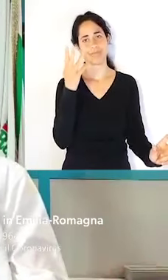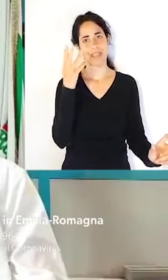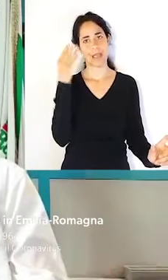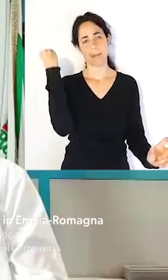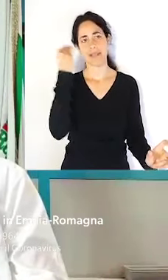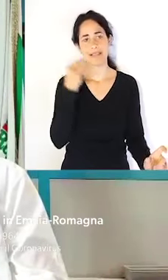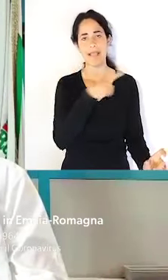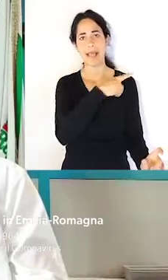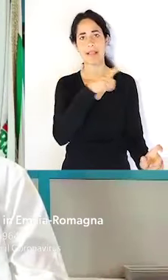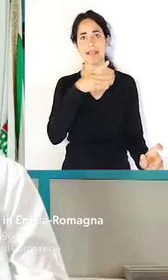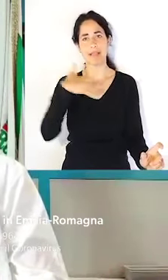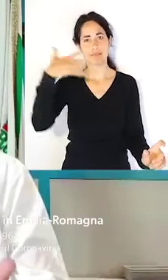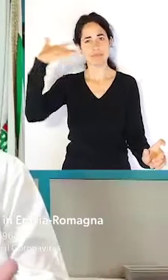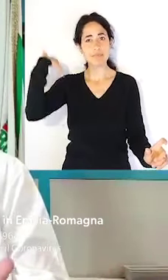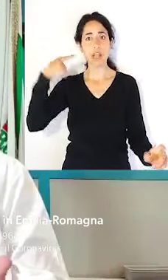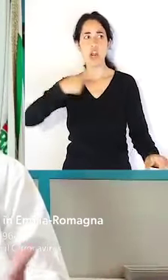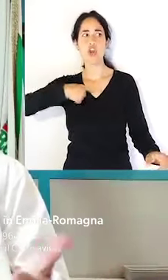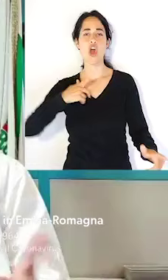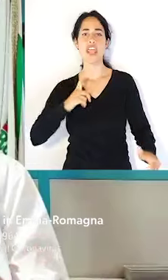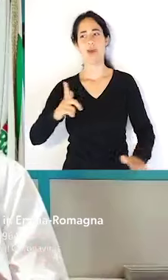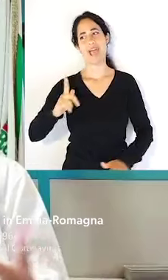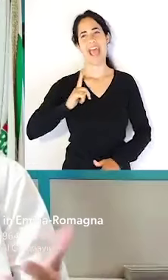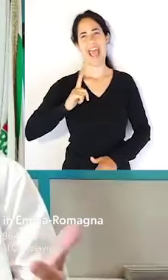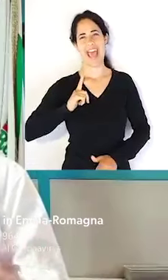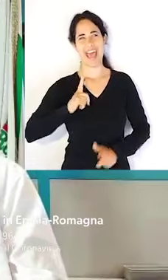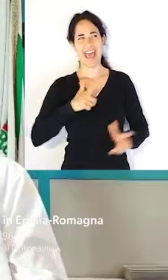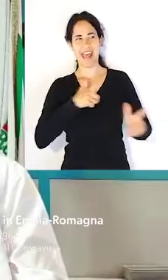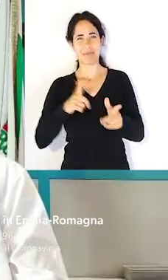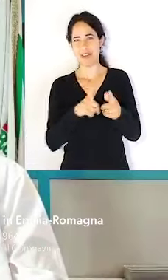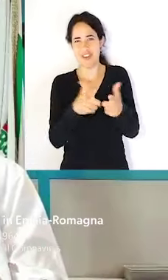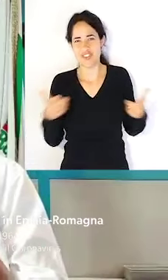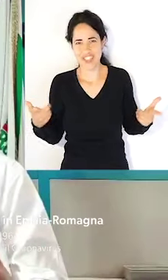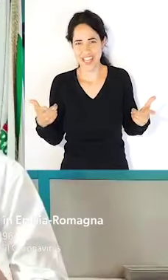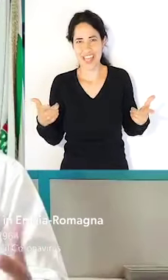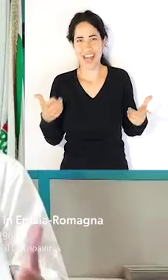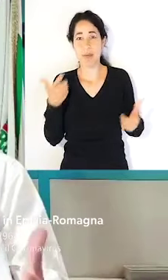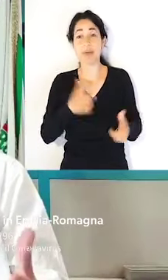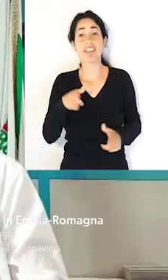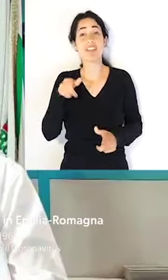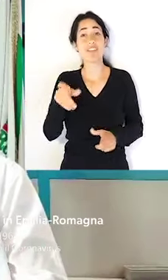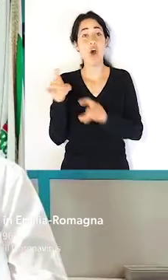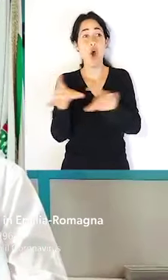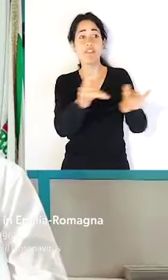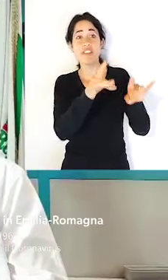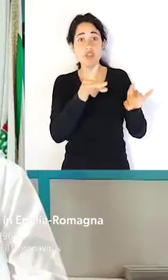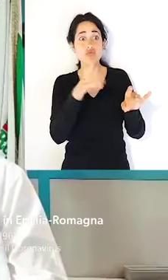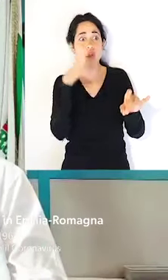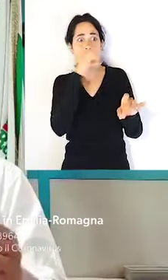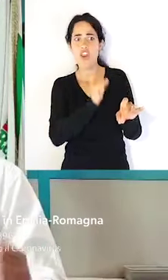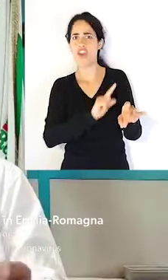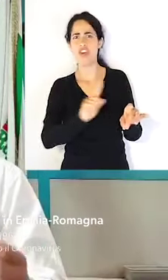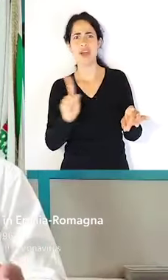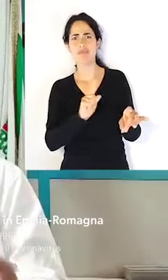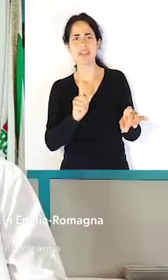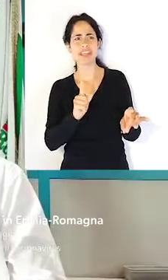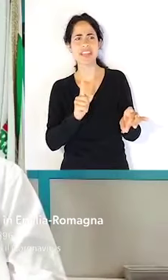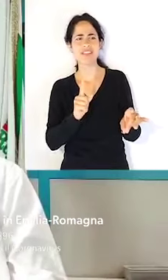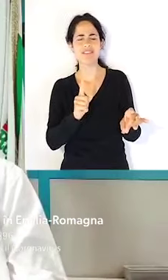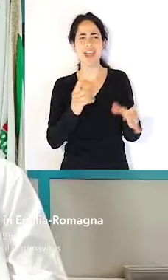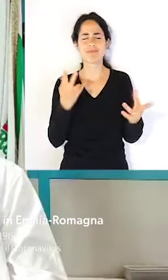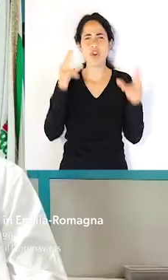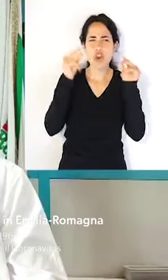quando avevamo veramente pochissime armi o tanti lati sconosciuti di questo virus. Oggi